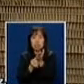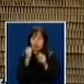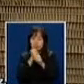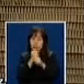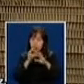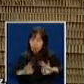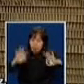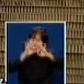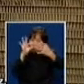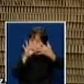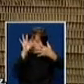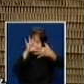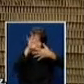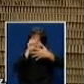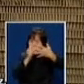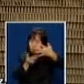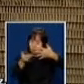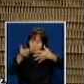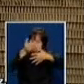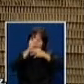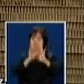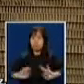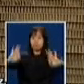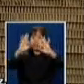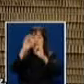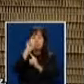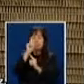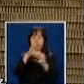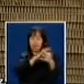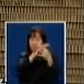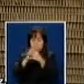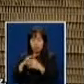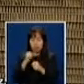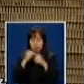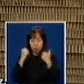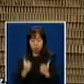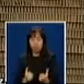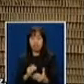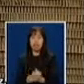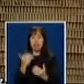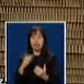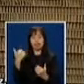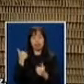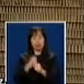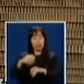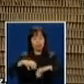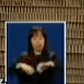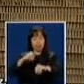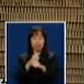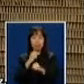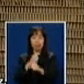ในข้อเสนอแนะซึ่งเคยได้มีการดำเนินการมาให้สอดคล้องกับสถานการณ์ปัจจุบันนะครับแล้วก็ให้สามารถปฏิบัติได้จริง